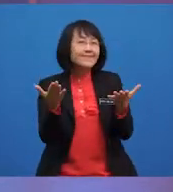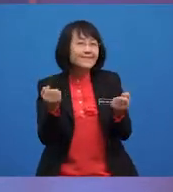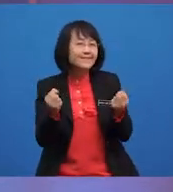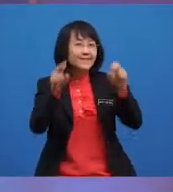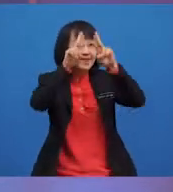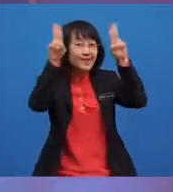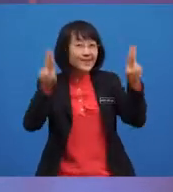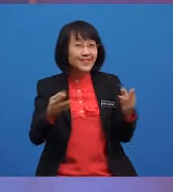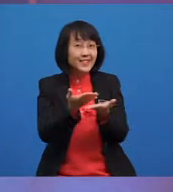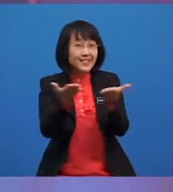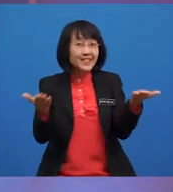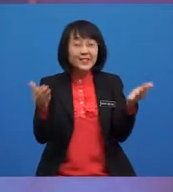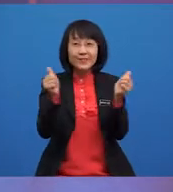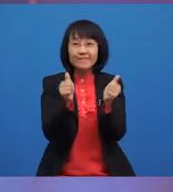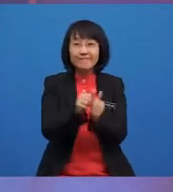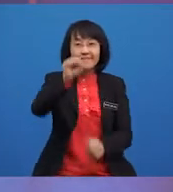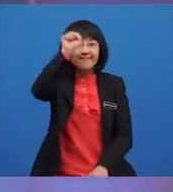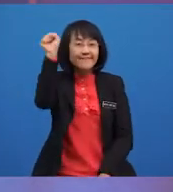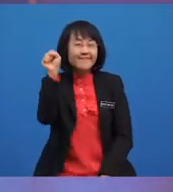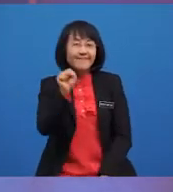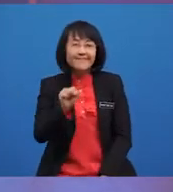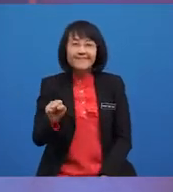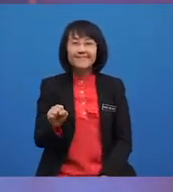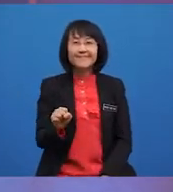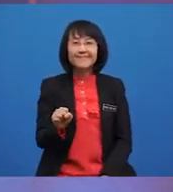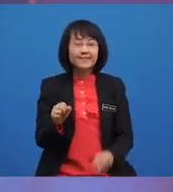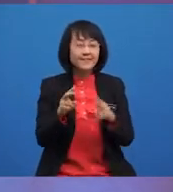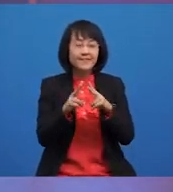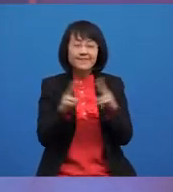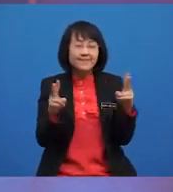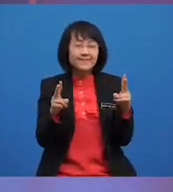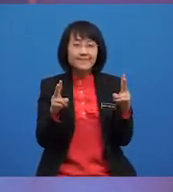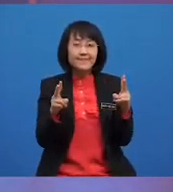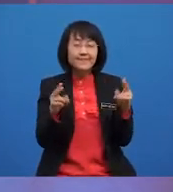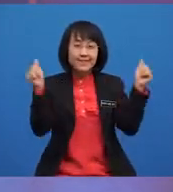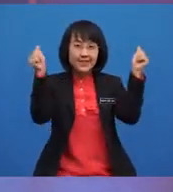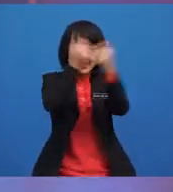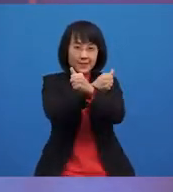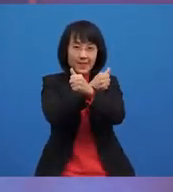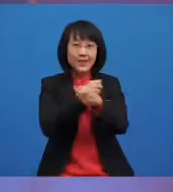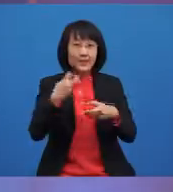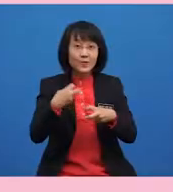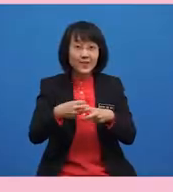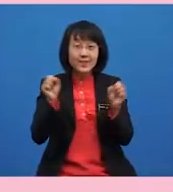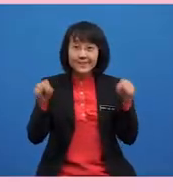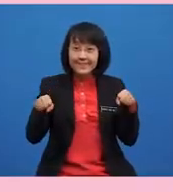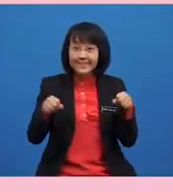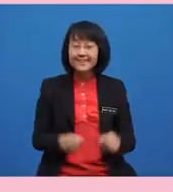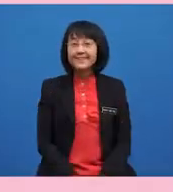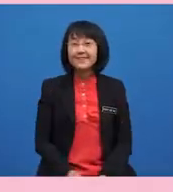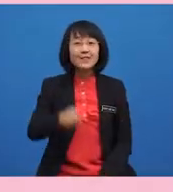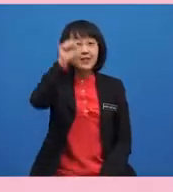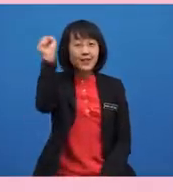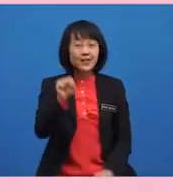ingin menguji kamu dengan soalan yang agak mencabar. Boleh?